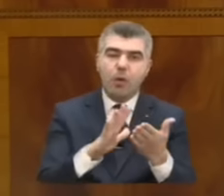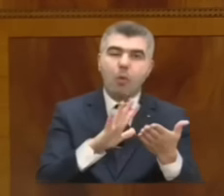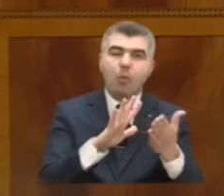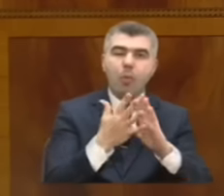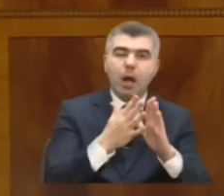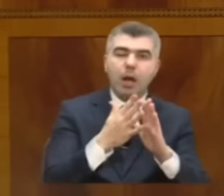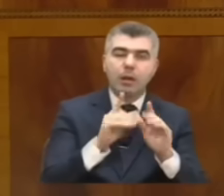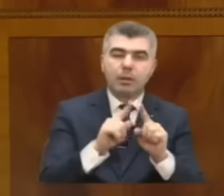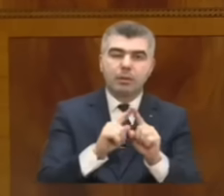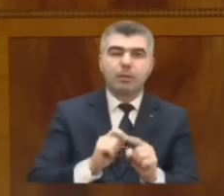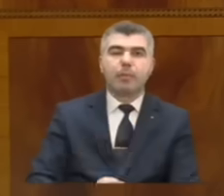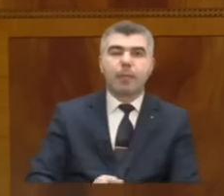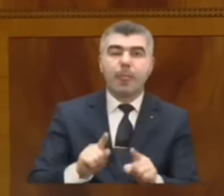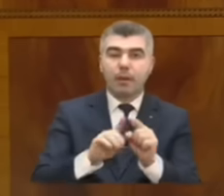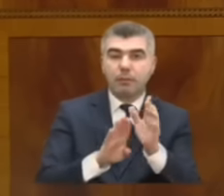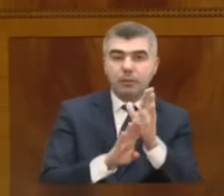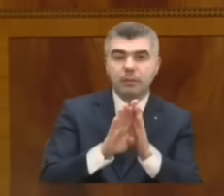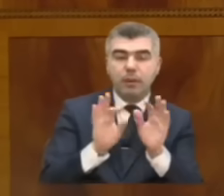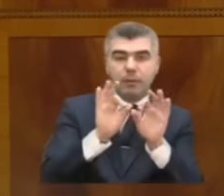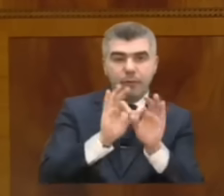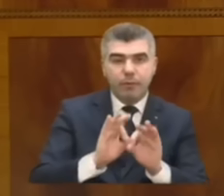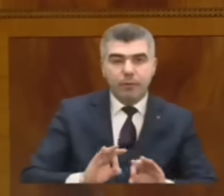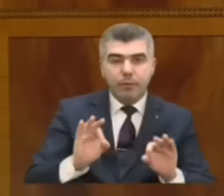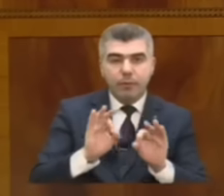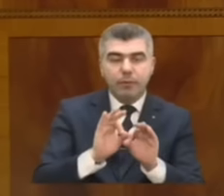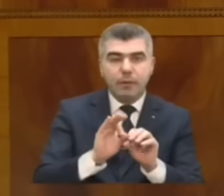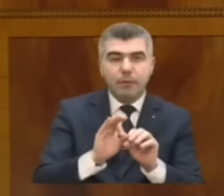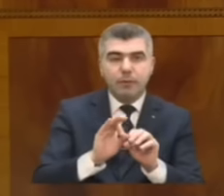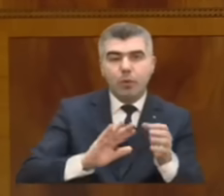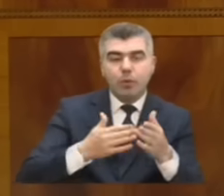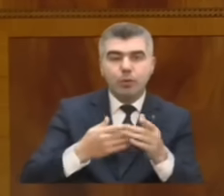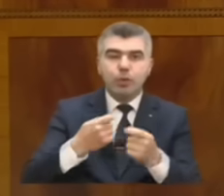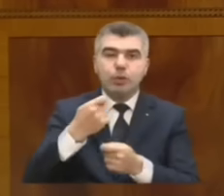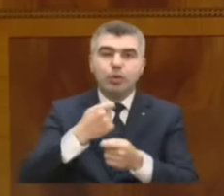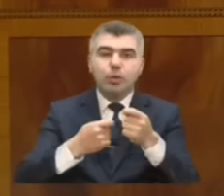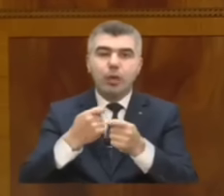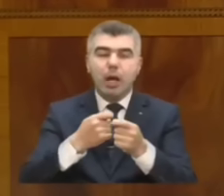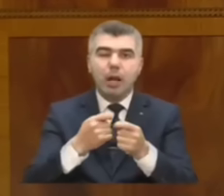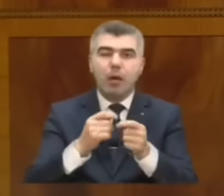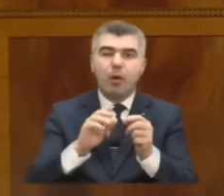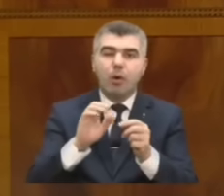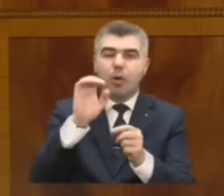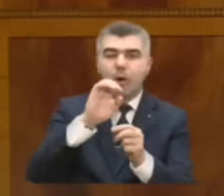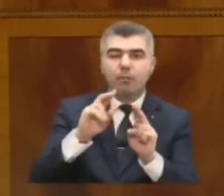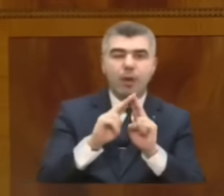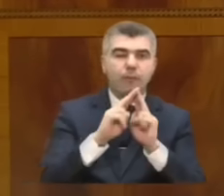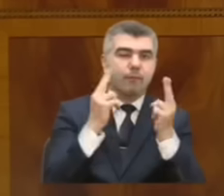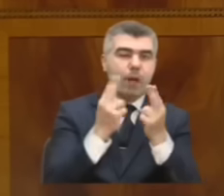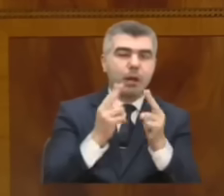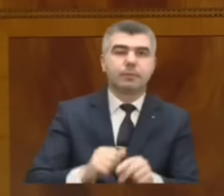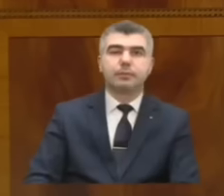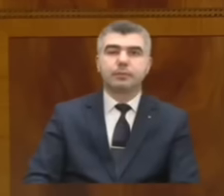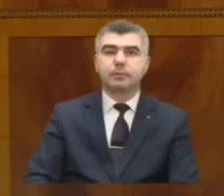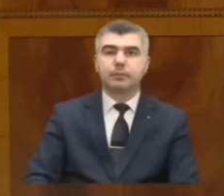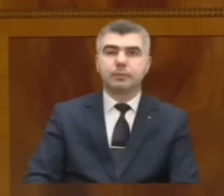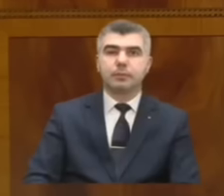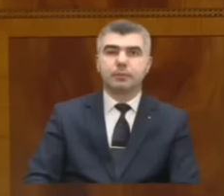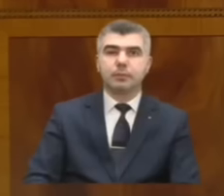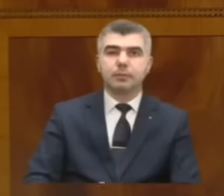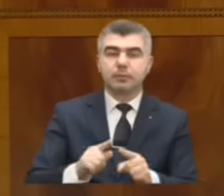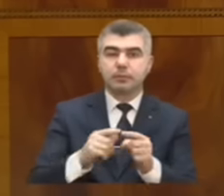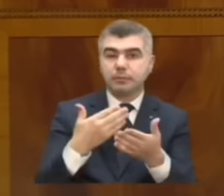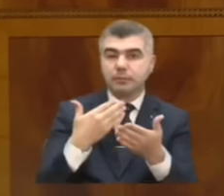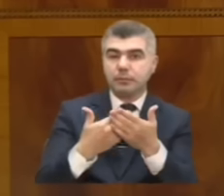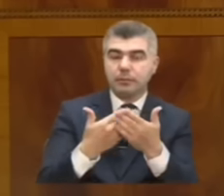والمتوسطة والارتقاء بها لتسهم في منظومات التجارة الخارجية ببلادنا. والدليل على ذلك